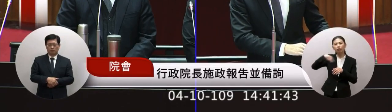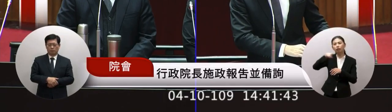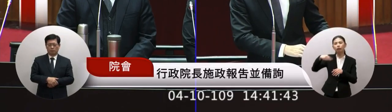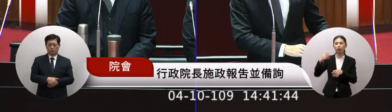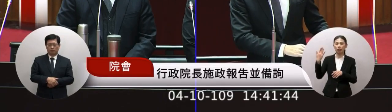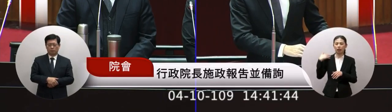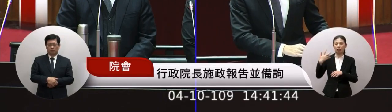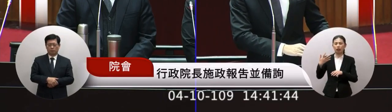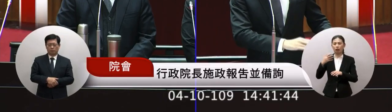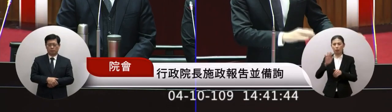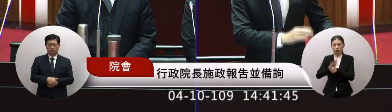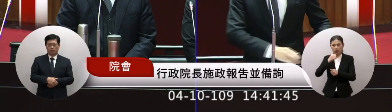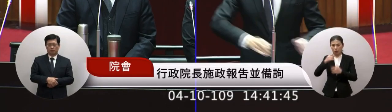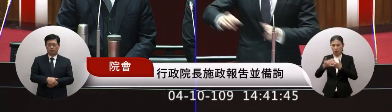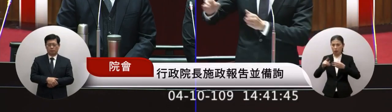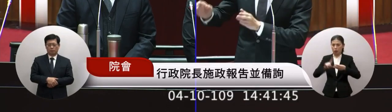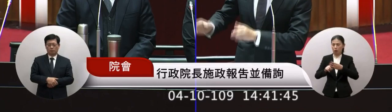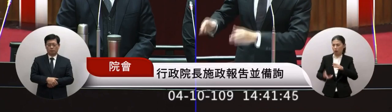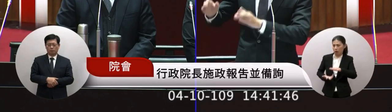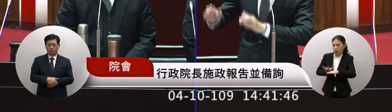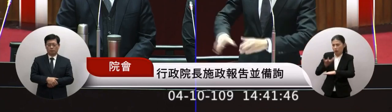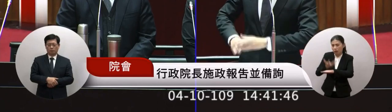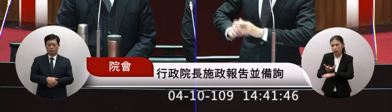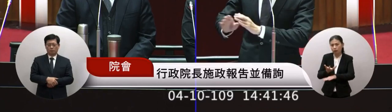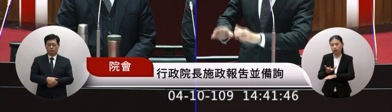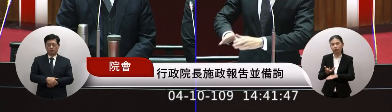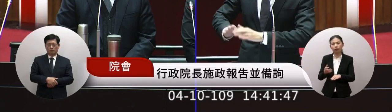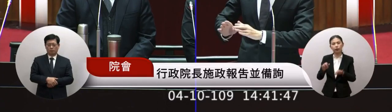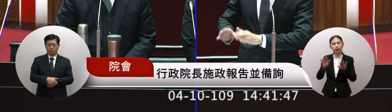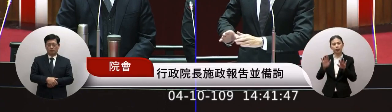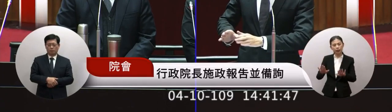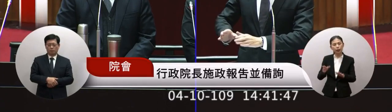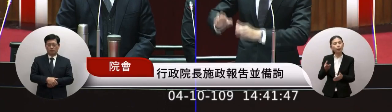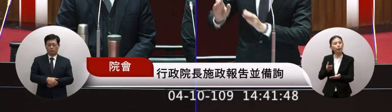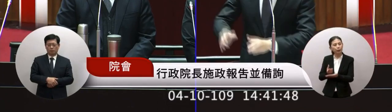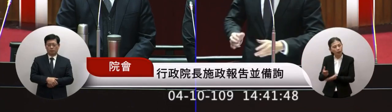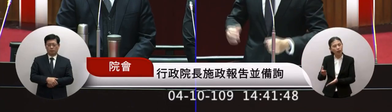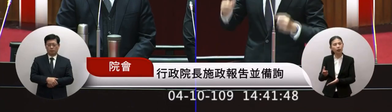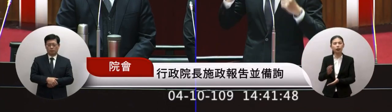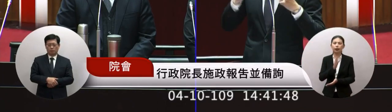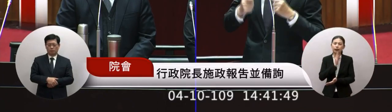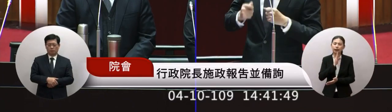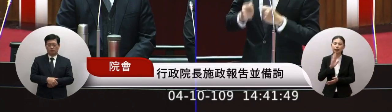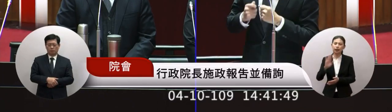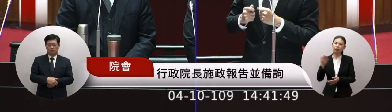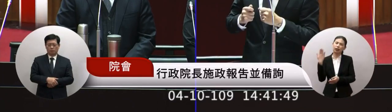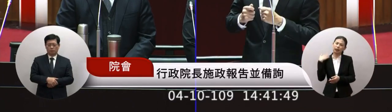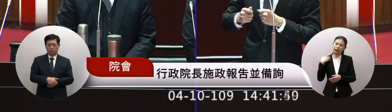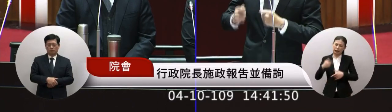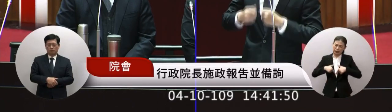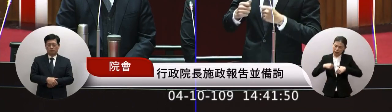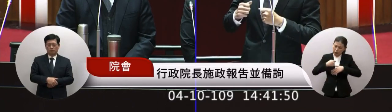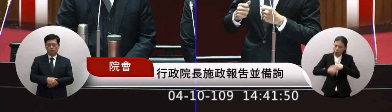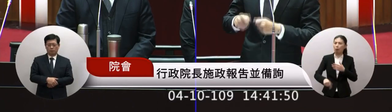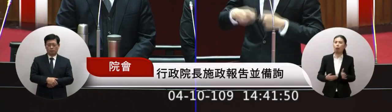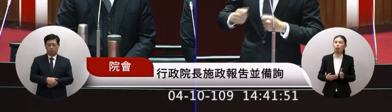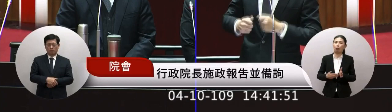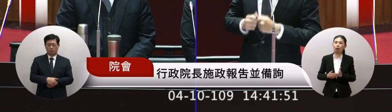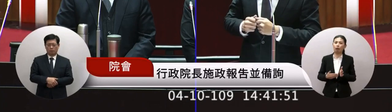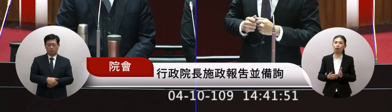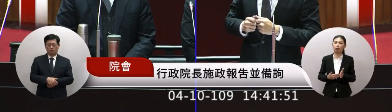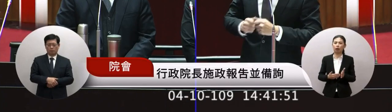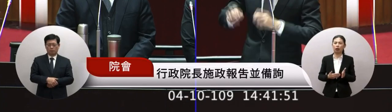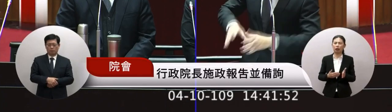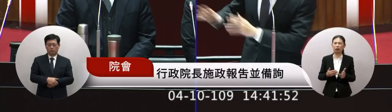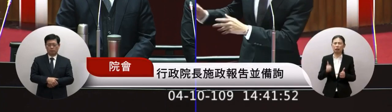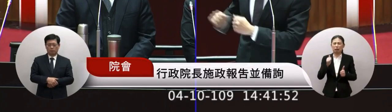民主伫奉献的时阵，啊，今嘛咱想办法要甲补偿、甲赔偿。但是伊呐过去的创伤发作